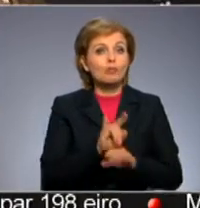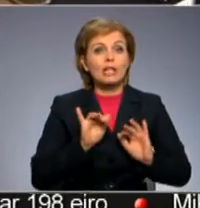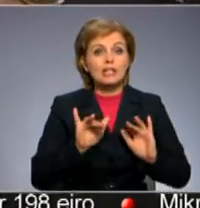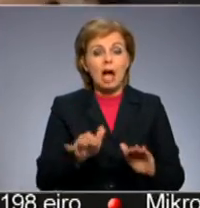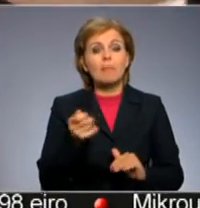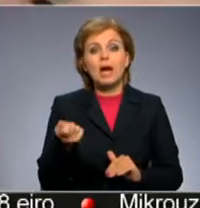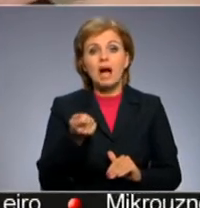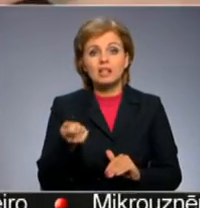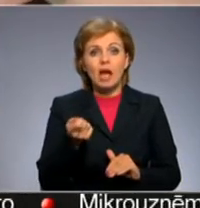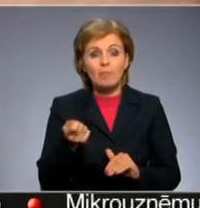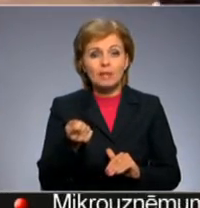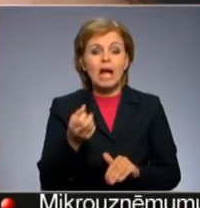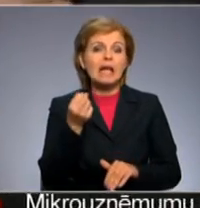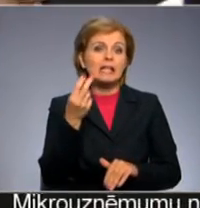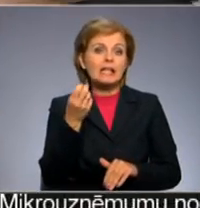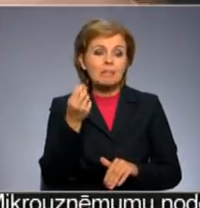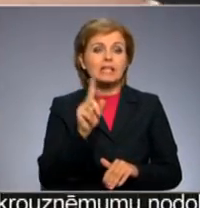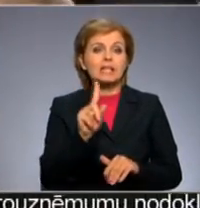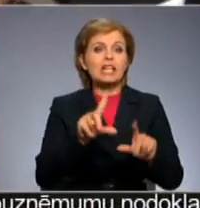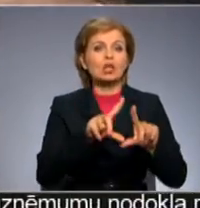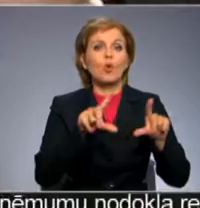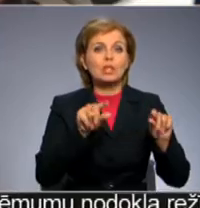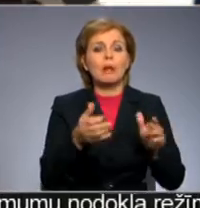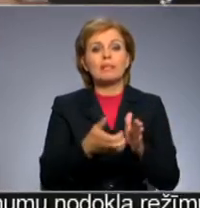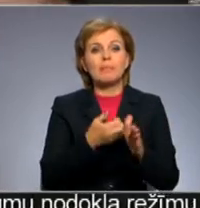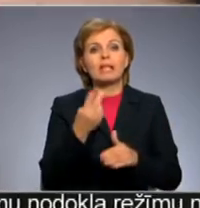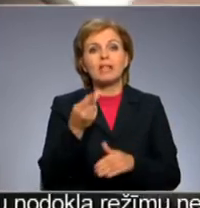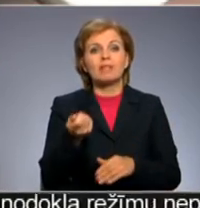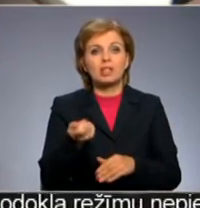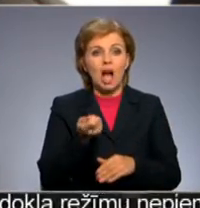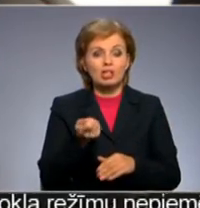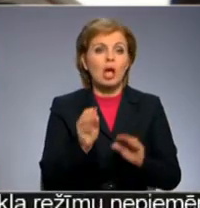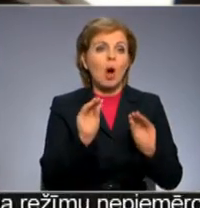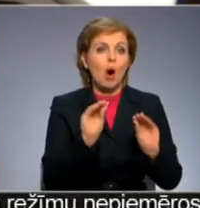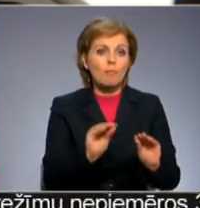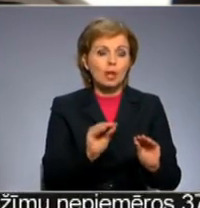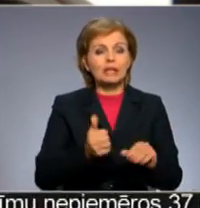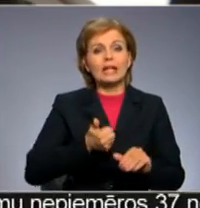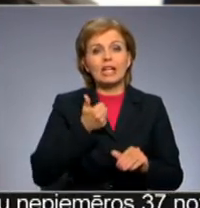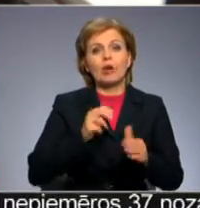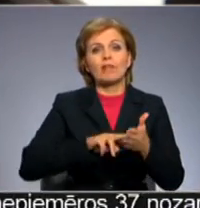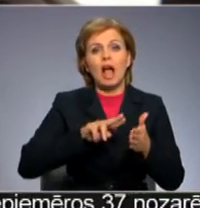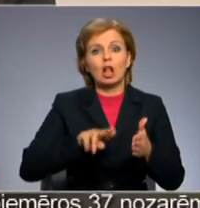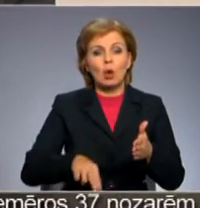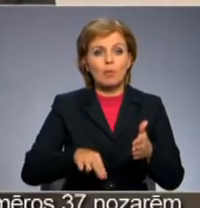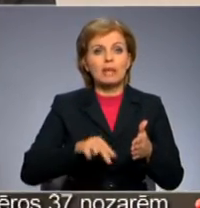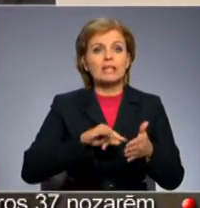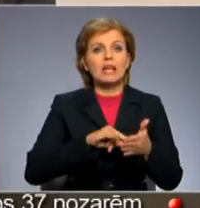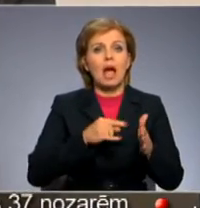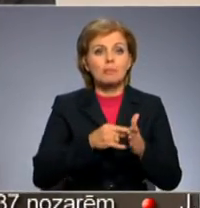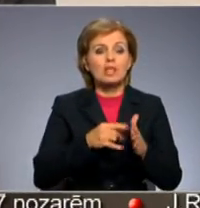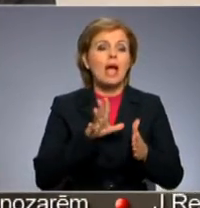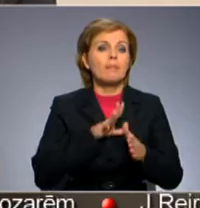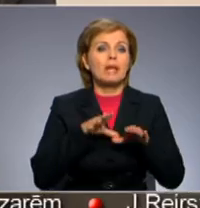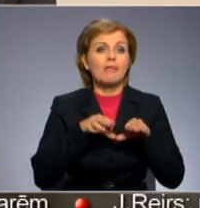kases aparātiem figurē 13 uzņēmumu, kas izmantoja divu kases aparātu uzstādīšanas firmu nelikumīgās schēmas. Tika veiktas